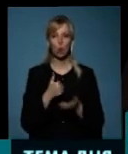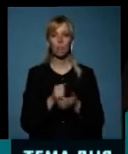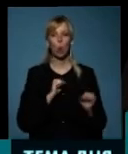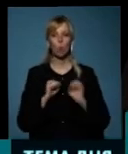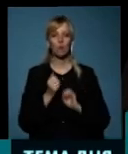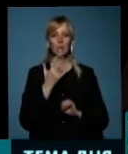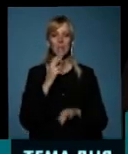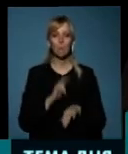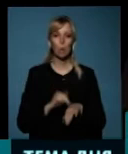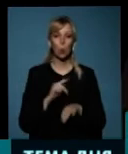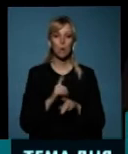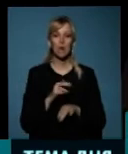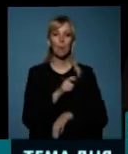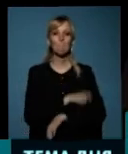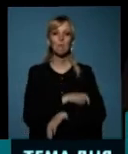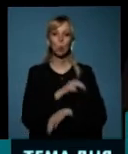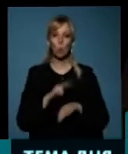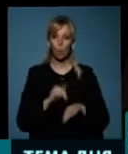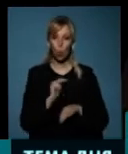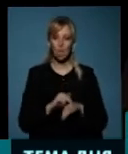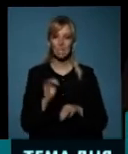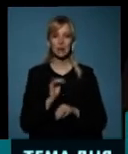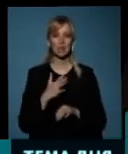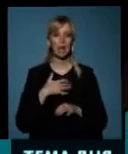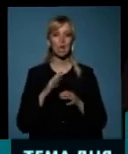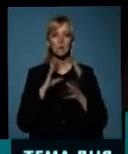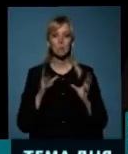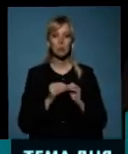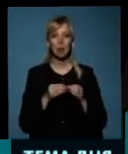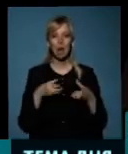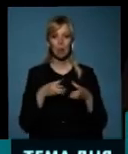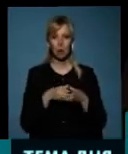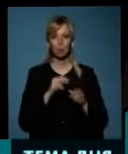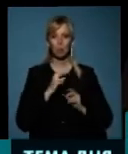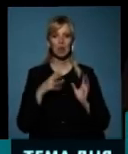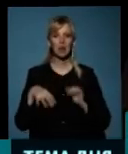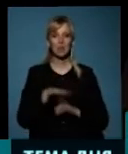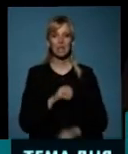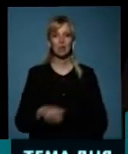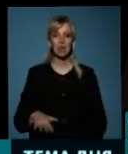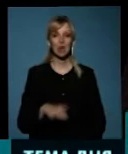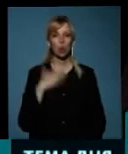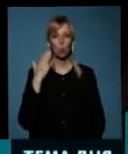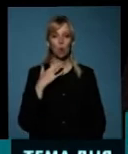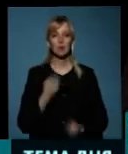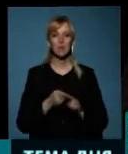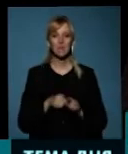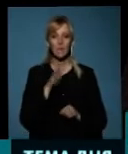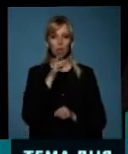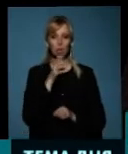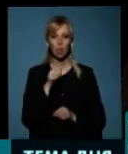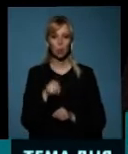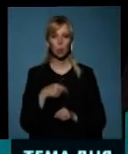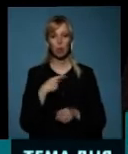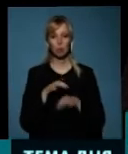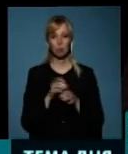управління національної поліції, патрульна поліція, і наші спільні екіпажі працюють на всіх теренах Буковини. За цей час, от я